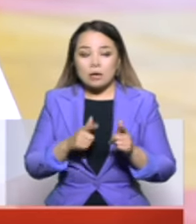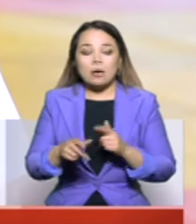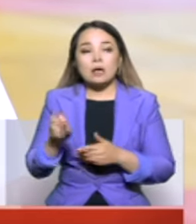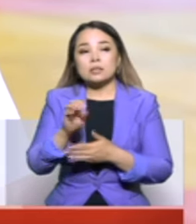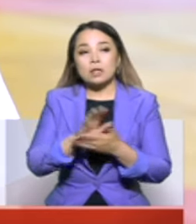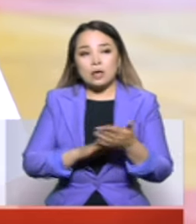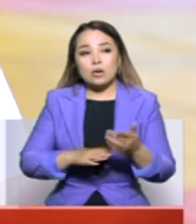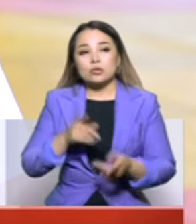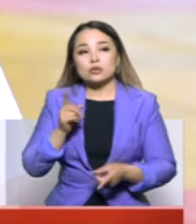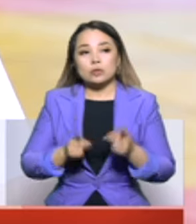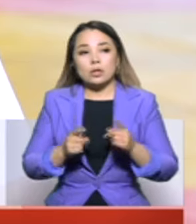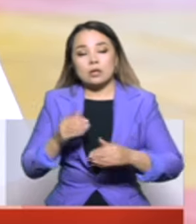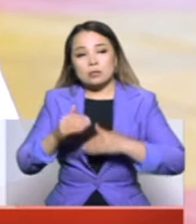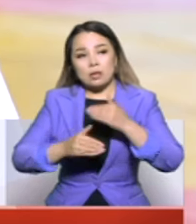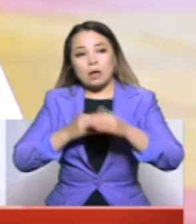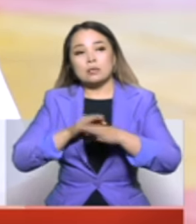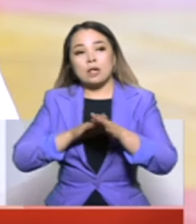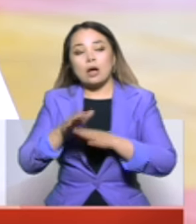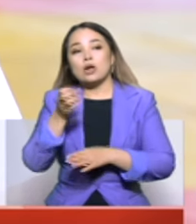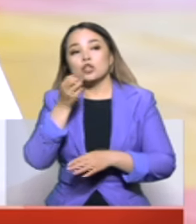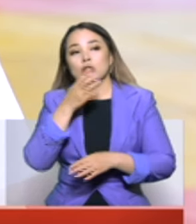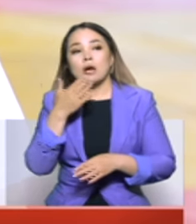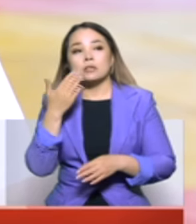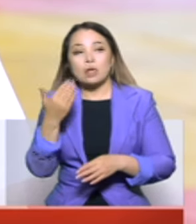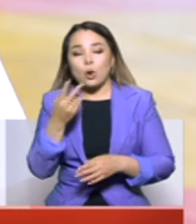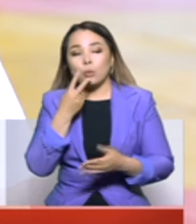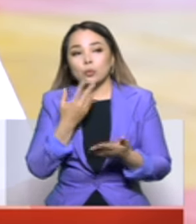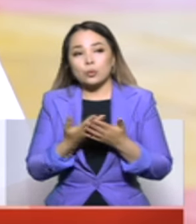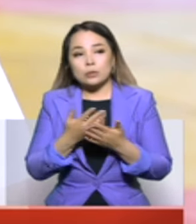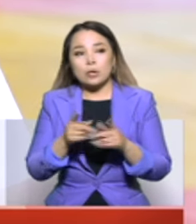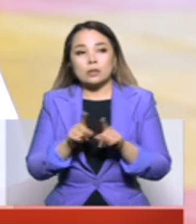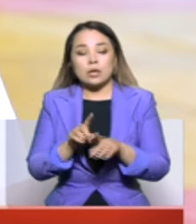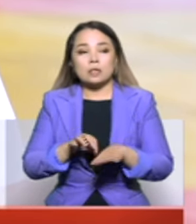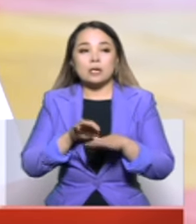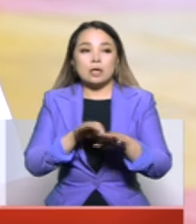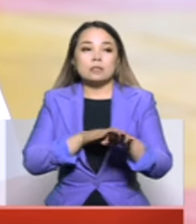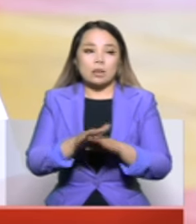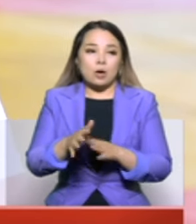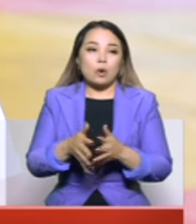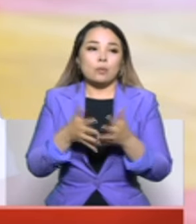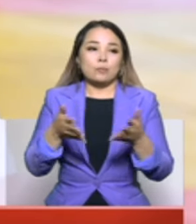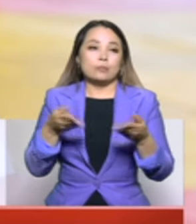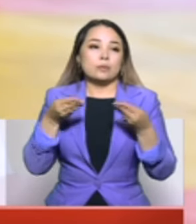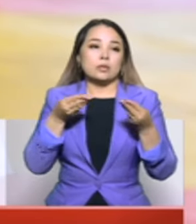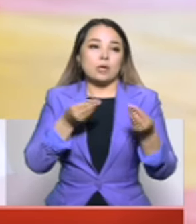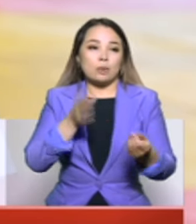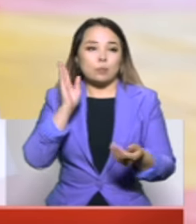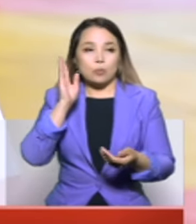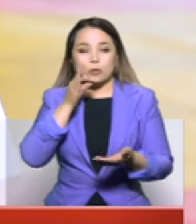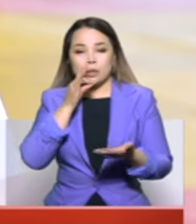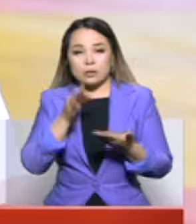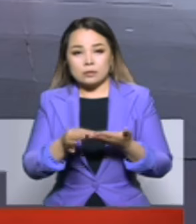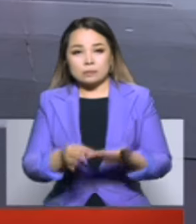қарай шыңдауына, жақсы көрсеткіш көрсетуіне үлкен әсерін тигізеді деп ойлаймыз.